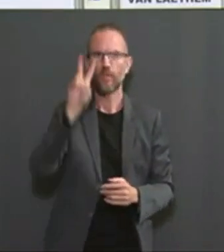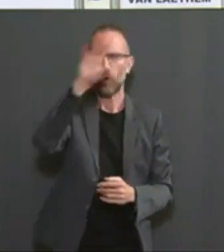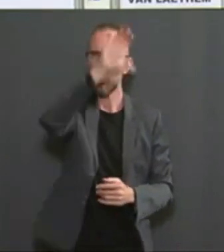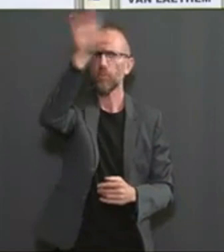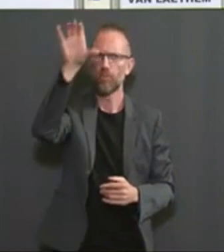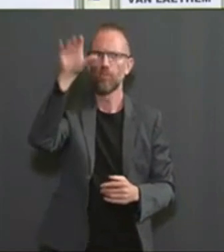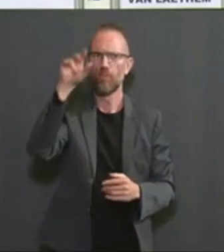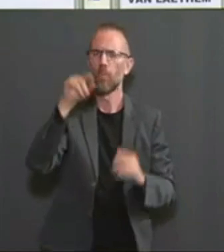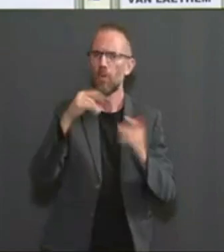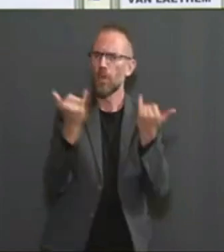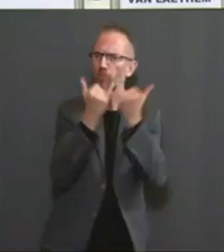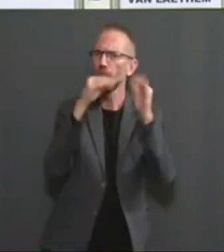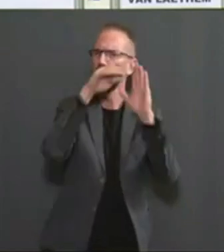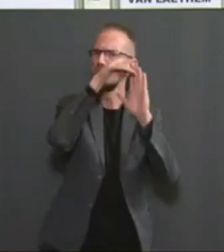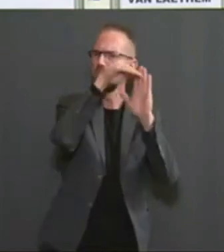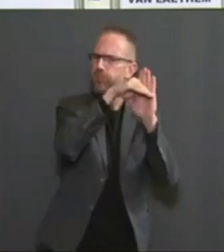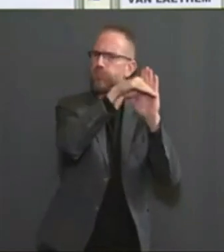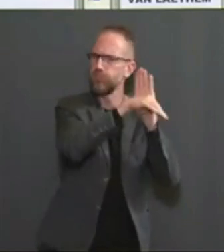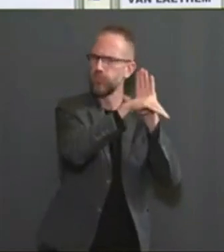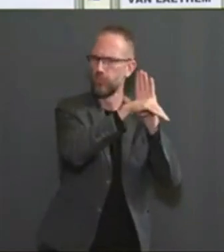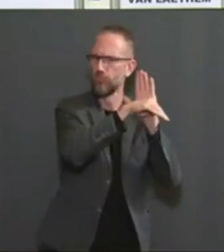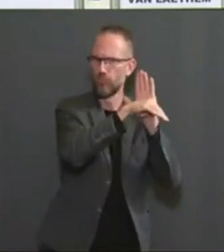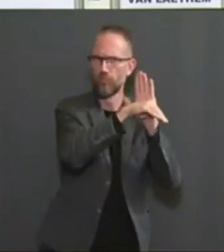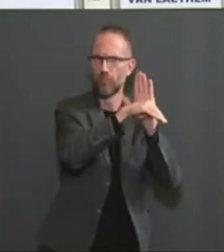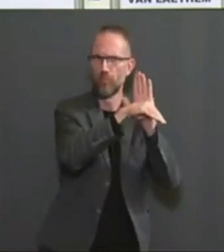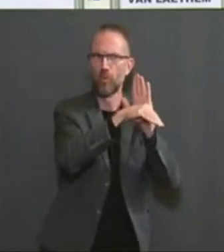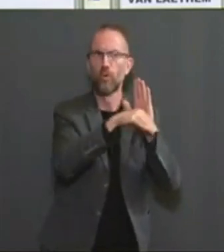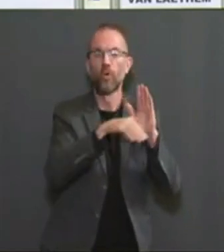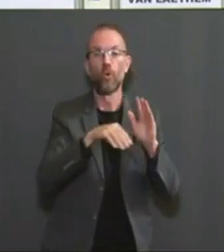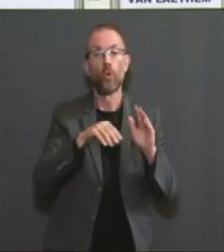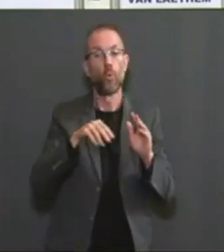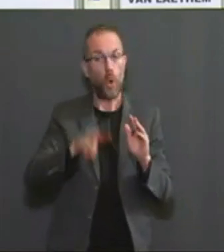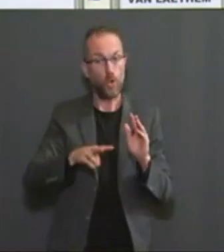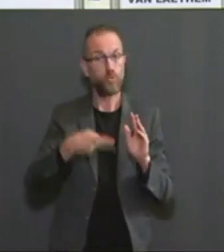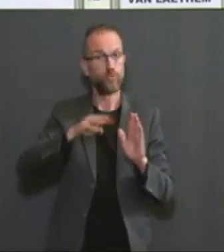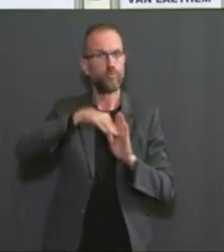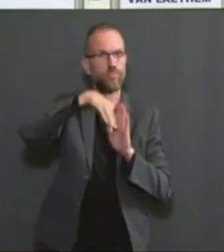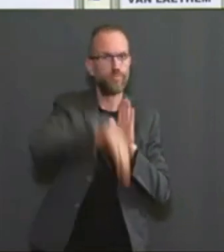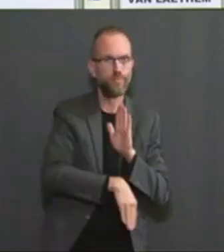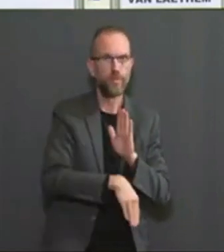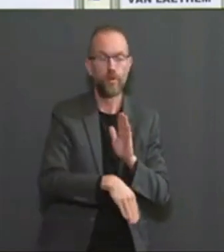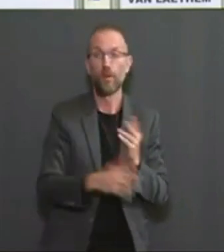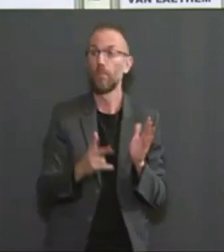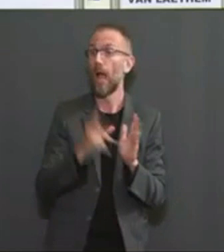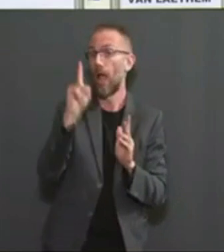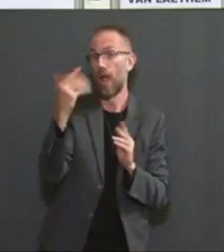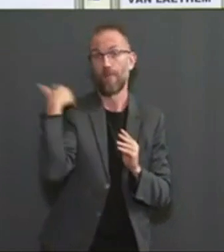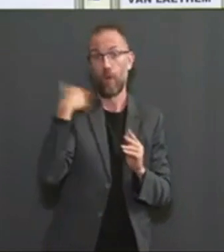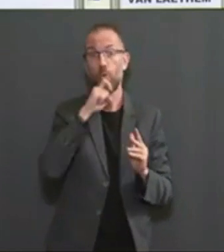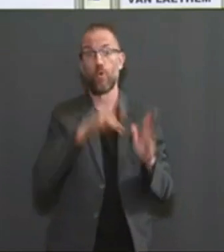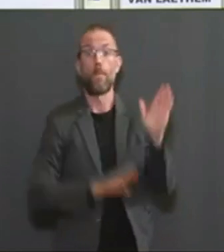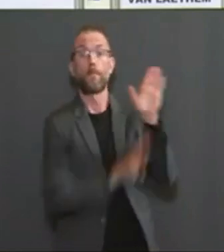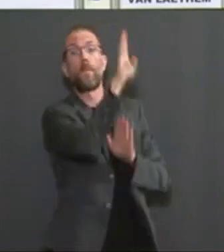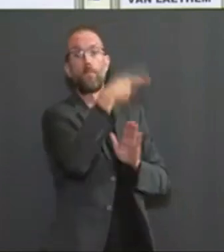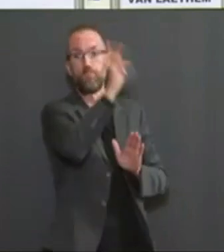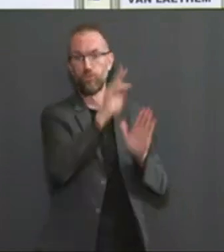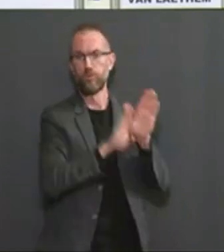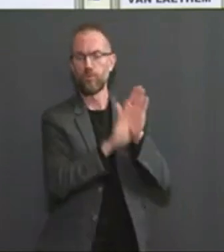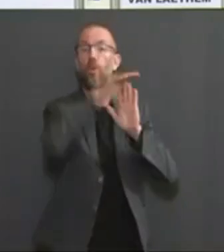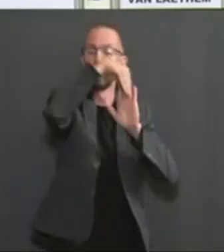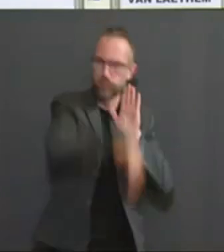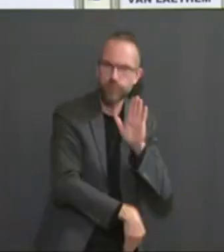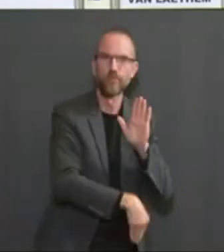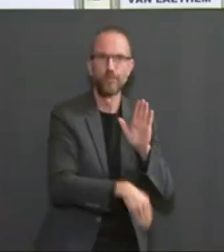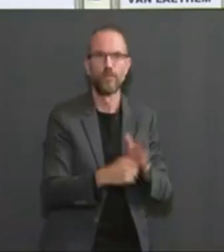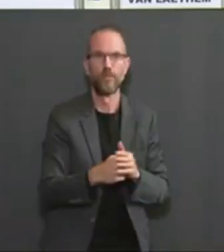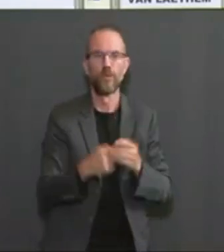diminution, qu'on a une diminution un peu plus importante en Wallonie, mais on partait de nettement plus haut, et qu'à Bruxelles, pour l'instant, il y a une discrète augmentation